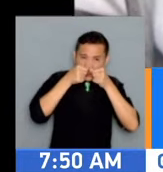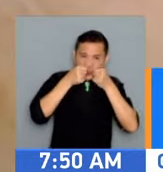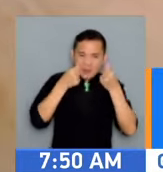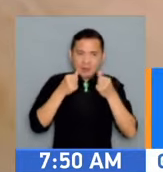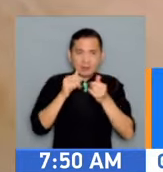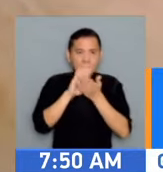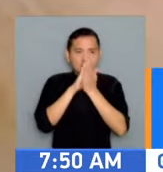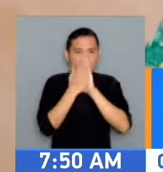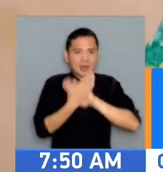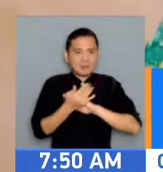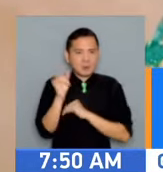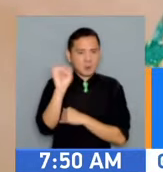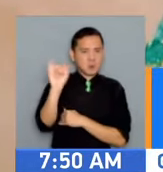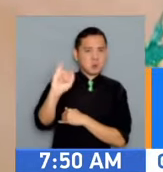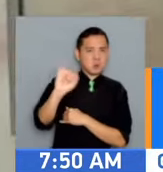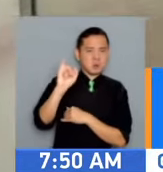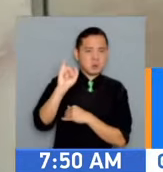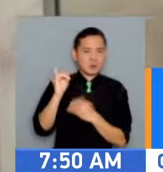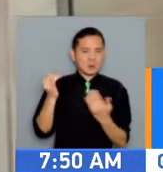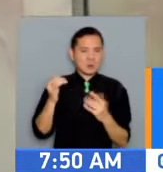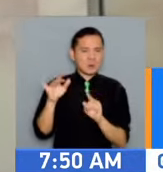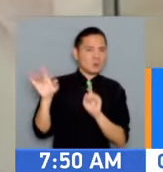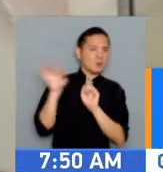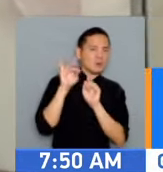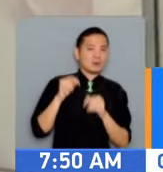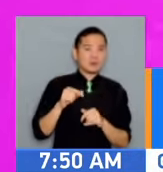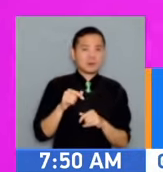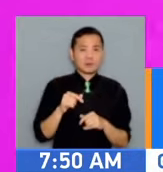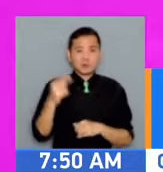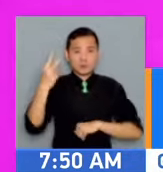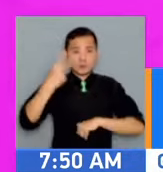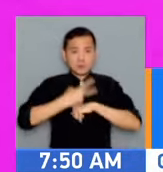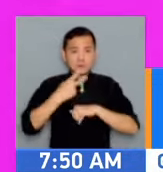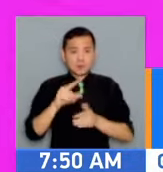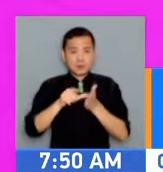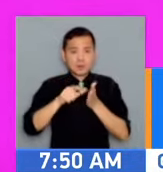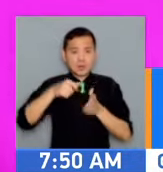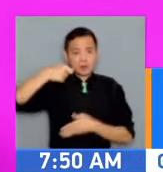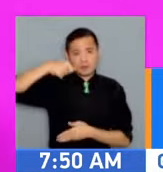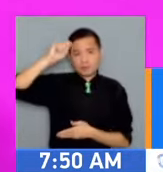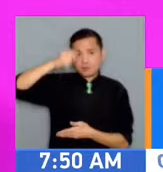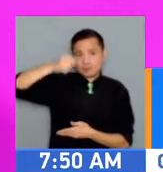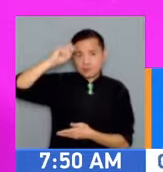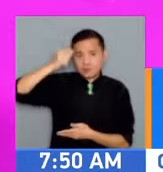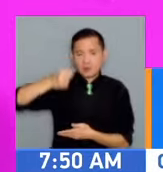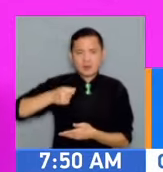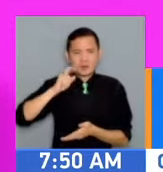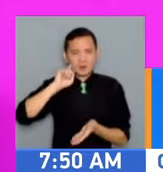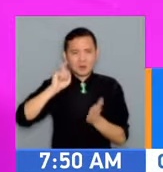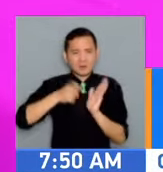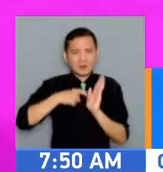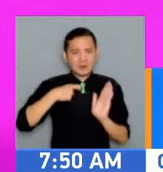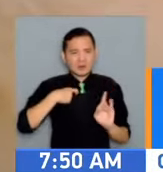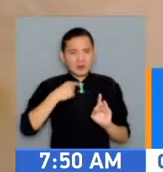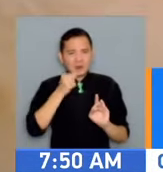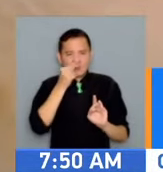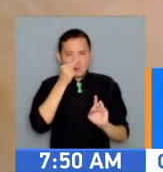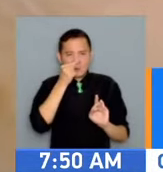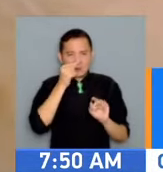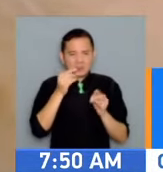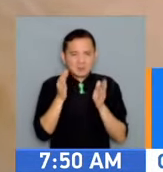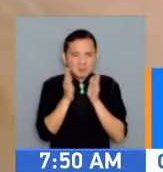buhay. After 2 days, naligo siya. Accidentally nasagi yung ilong niya na may pimple na maliit pa nung una.